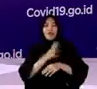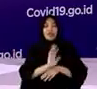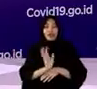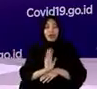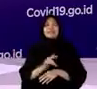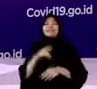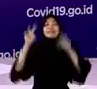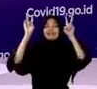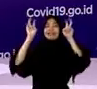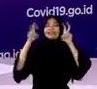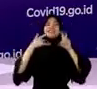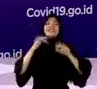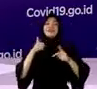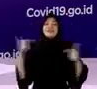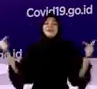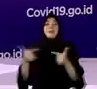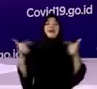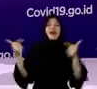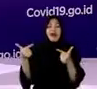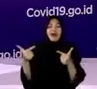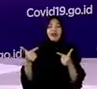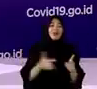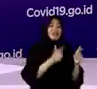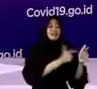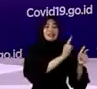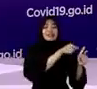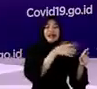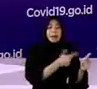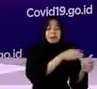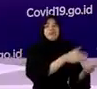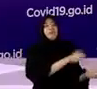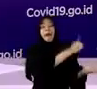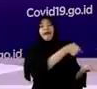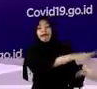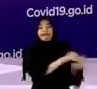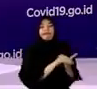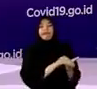berperang, kita harus memanfaatkan senjata yang ada untuk dapat menang.